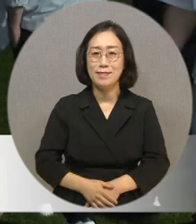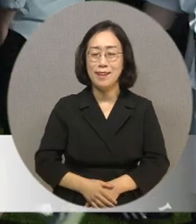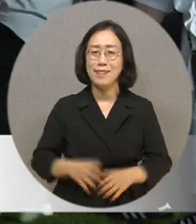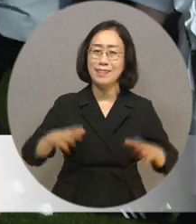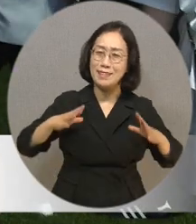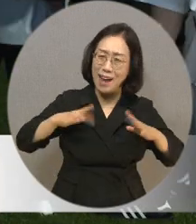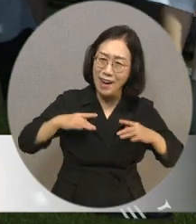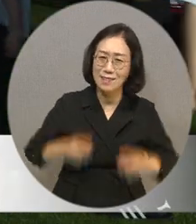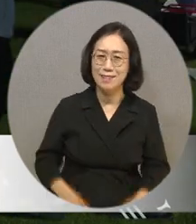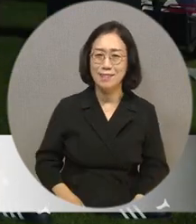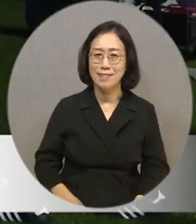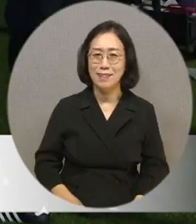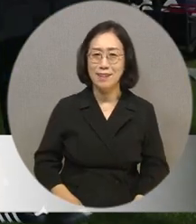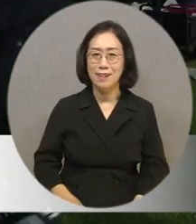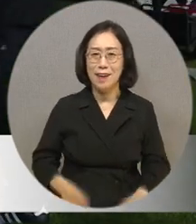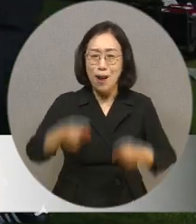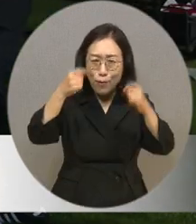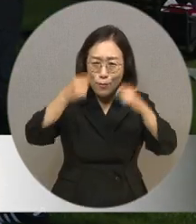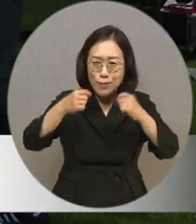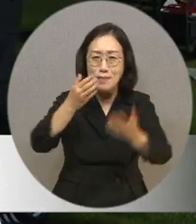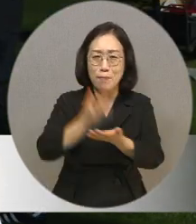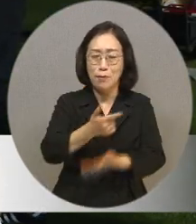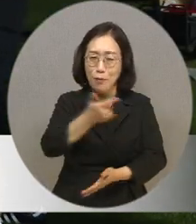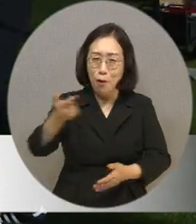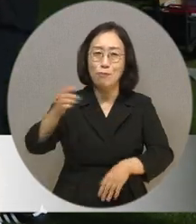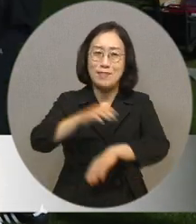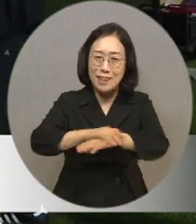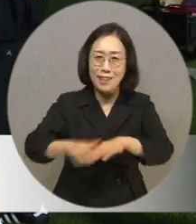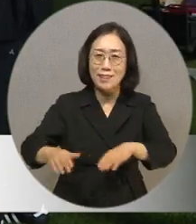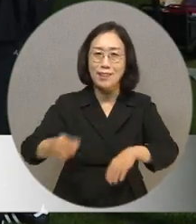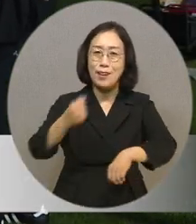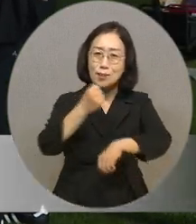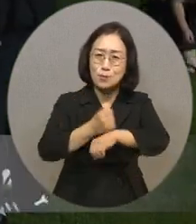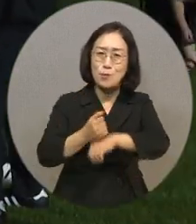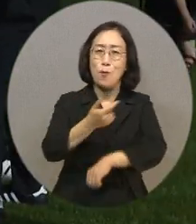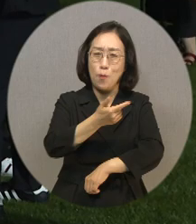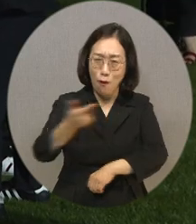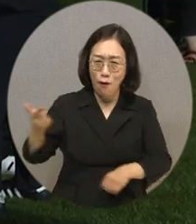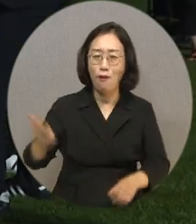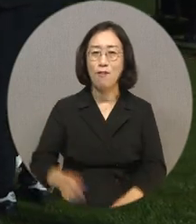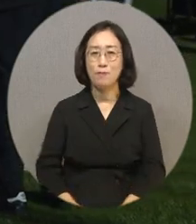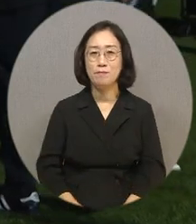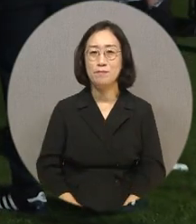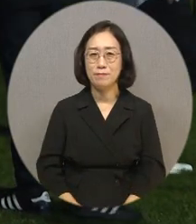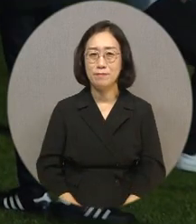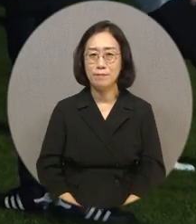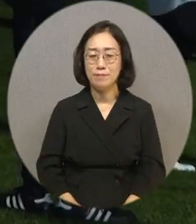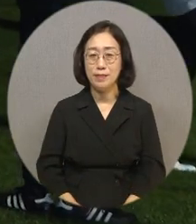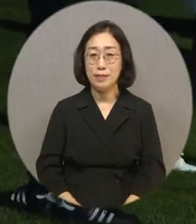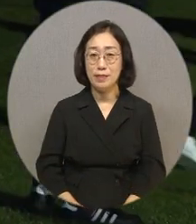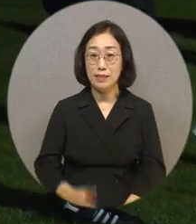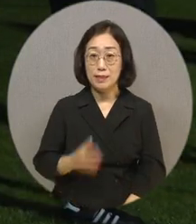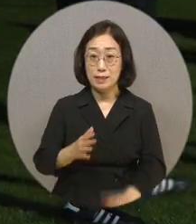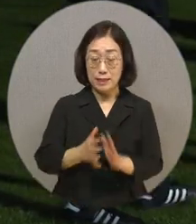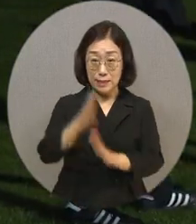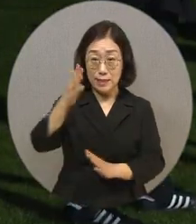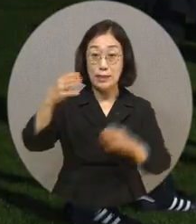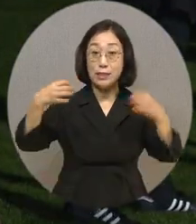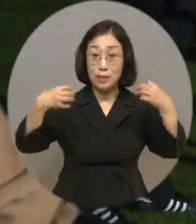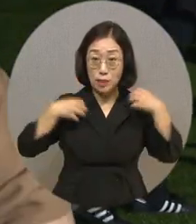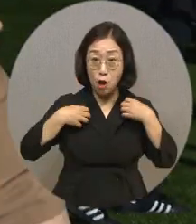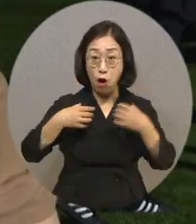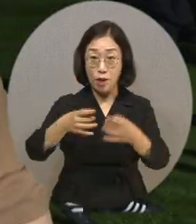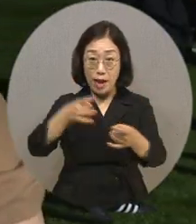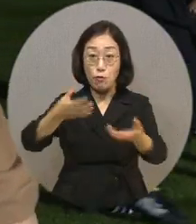자랑스럽고 수연아 울지 마. 너무 잘했어. 고생했어. 순천시청 양궁팀 창단